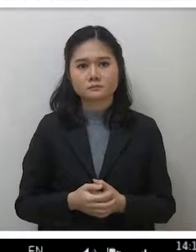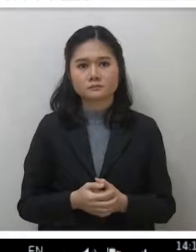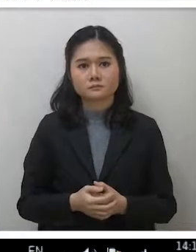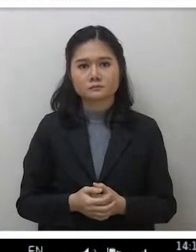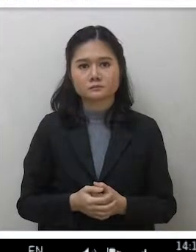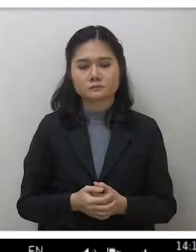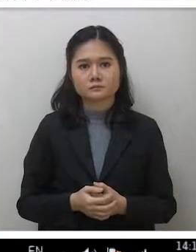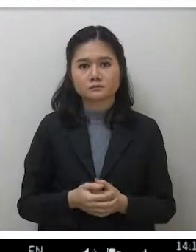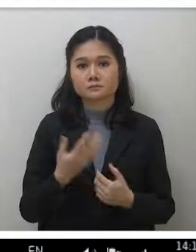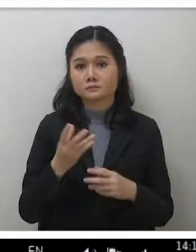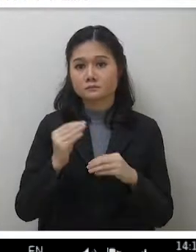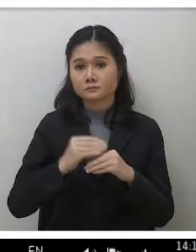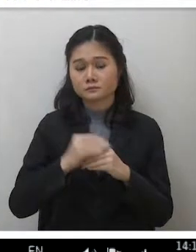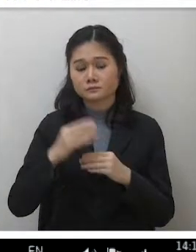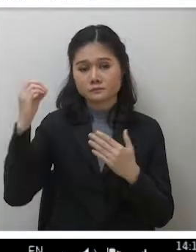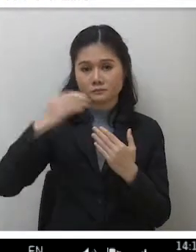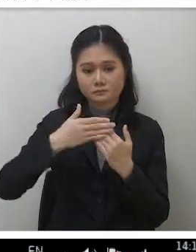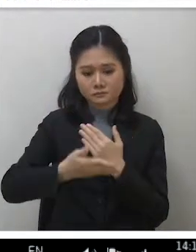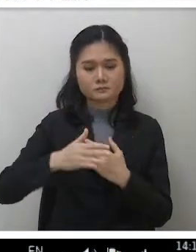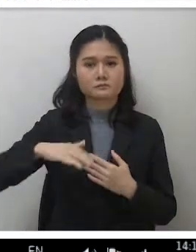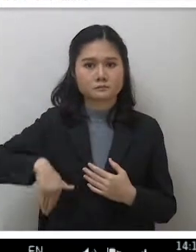เดี๋ยวค่อยมาเติมแสงเงา